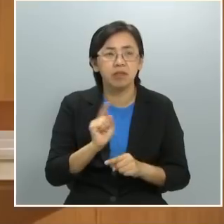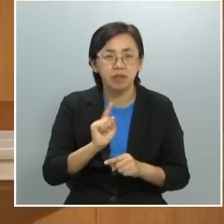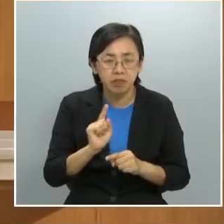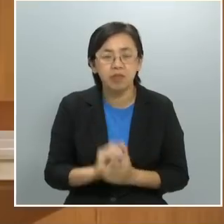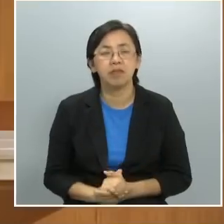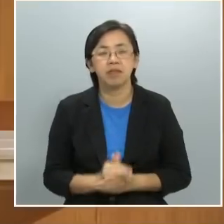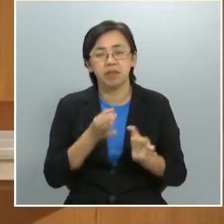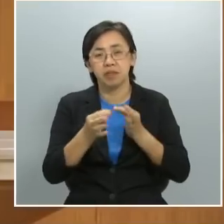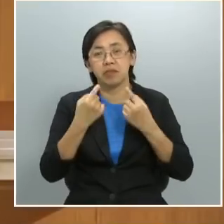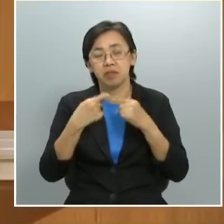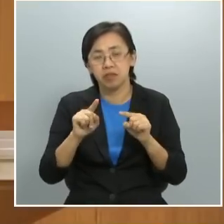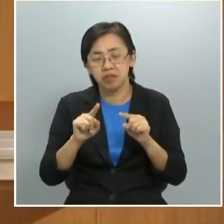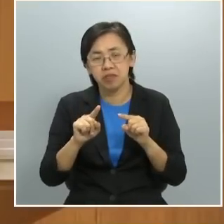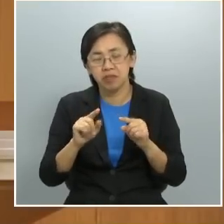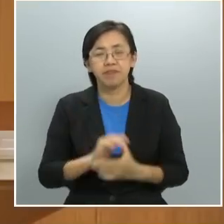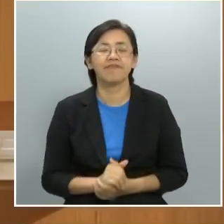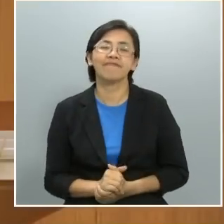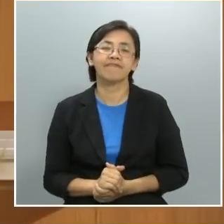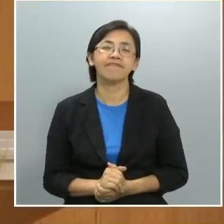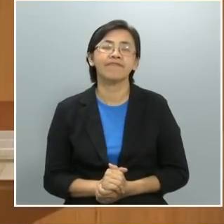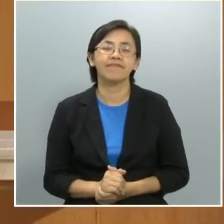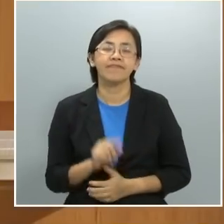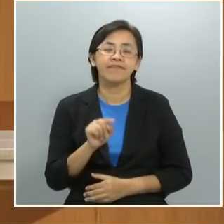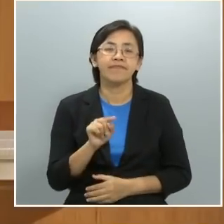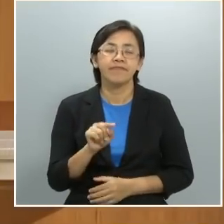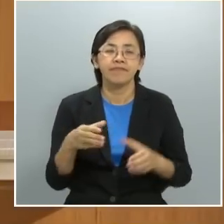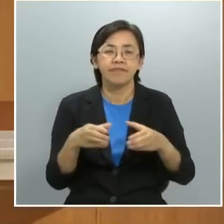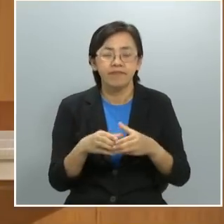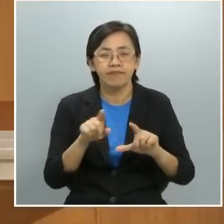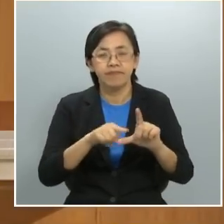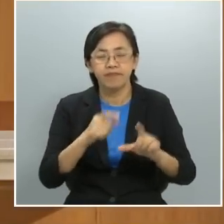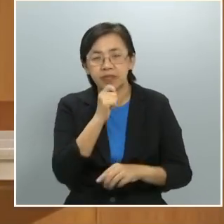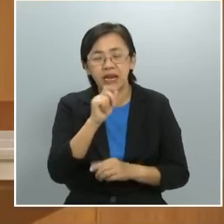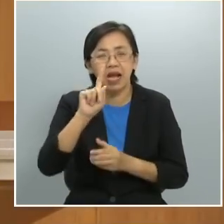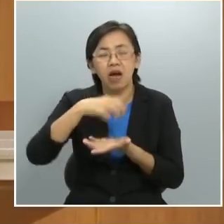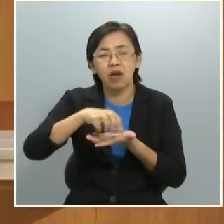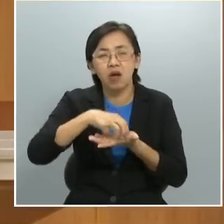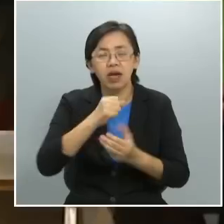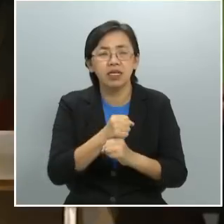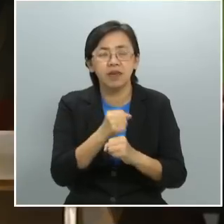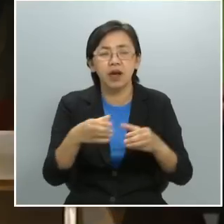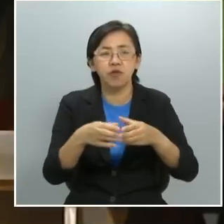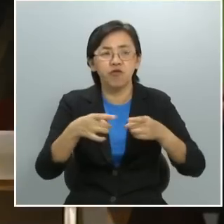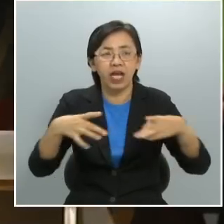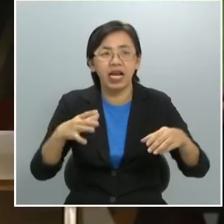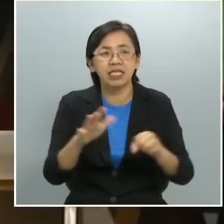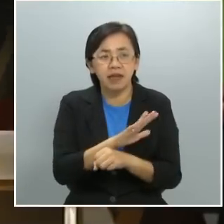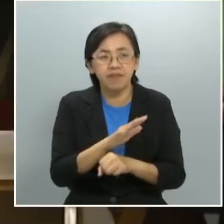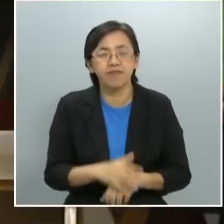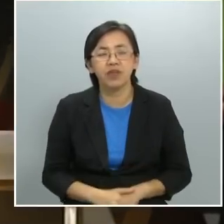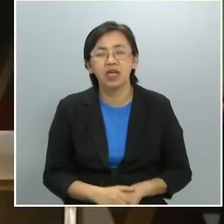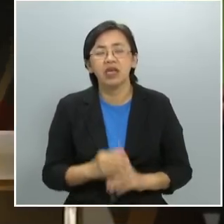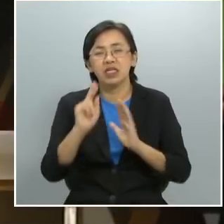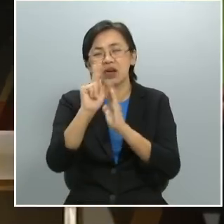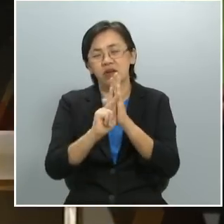ระบุว่าสิ่งที่เกิดขึ้นไปตามที่พรรคได้แถลงแล้วว่าตั้งใจจะทำงานเป็นฝ่ายค้านเต็มที่แต่พระรัฐธรรมนู